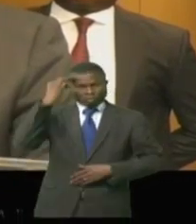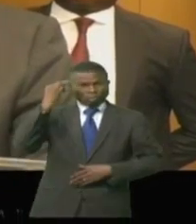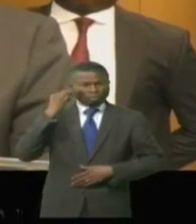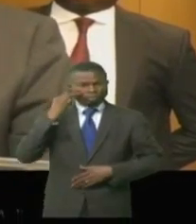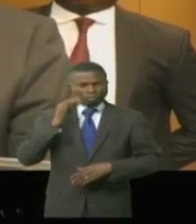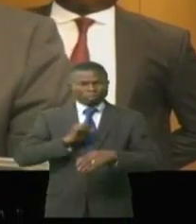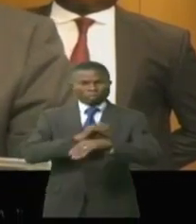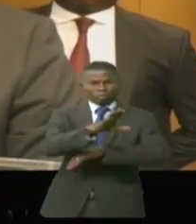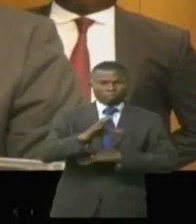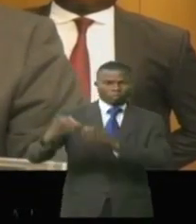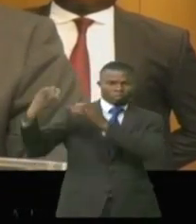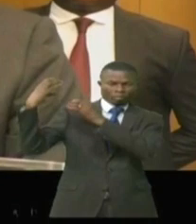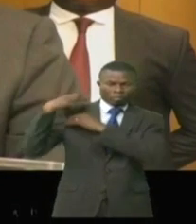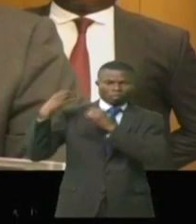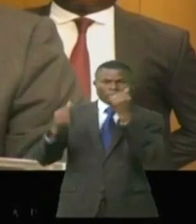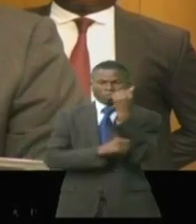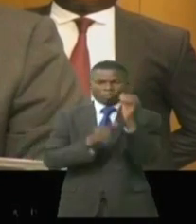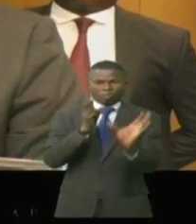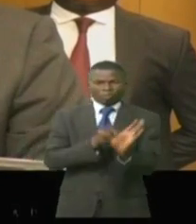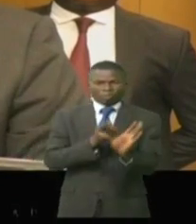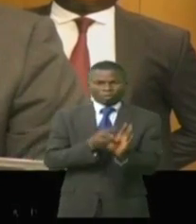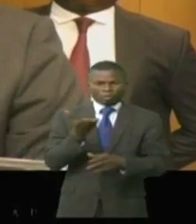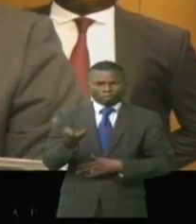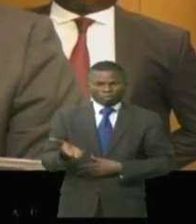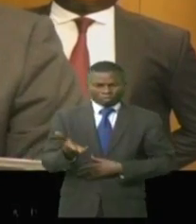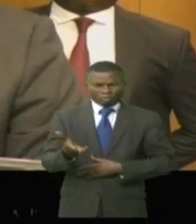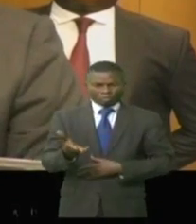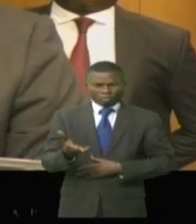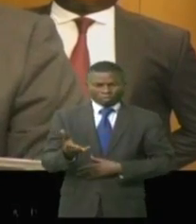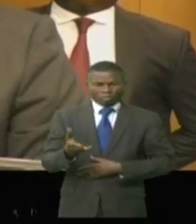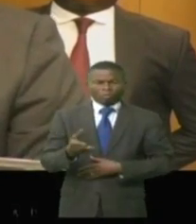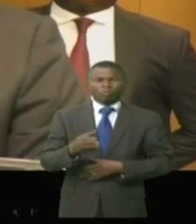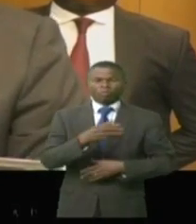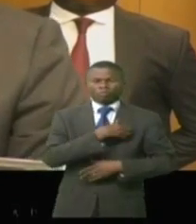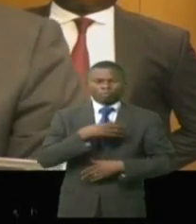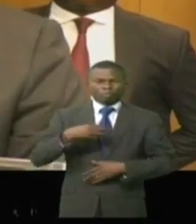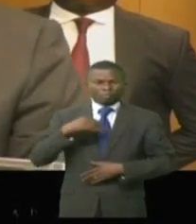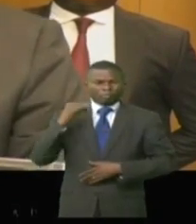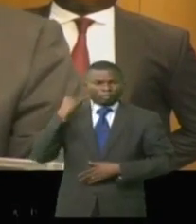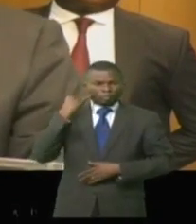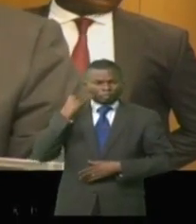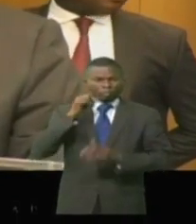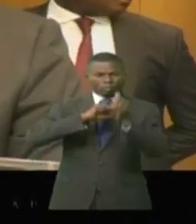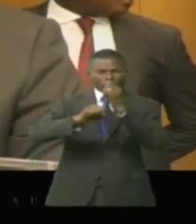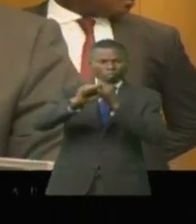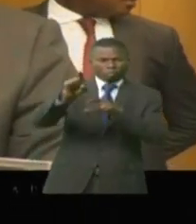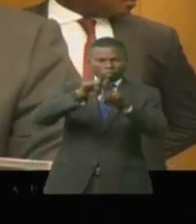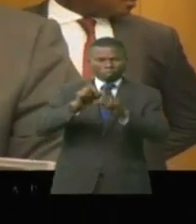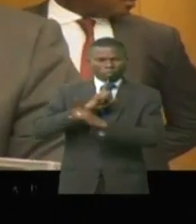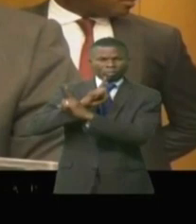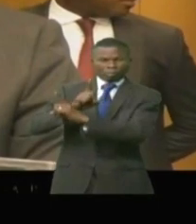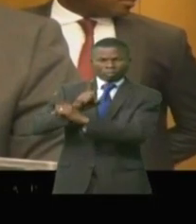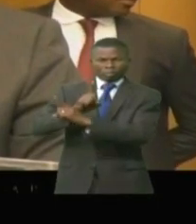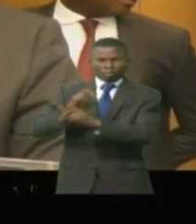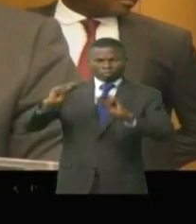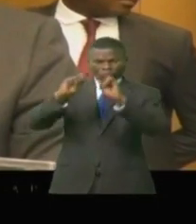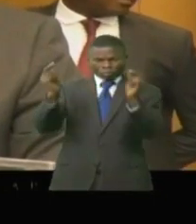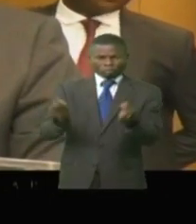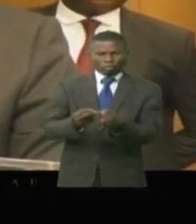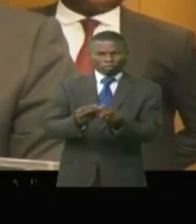déléguée en charge de ce secteur, je cite, la promotion et la protection des